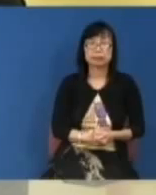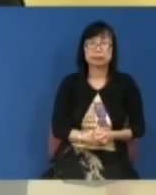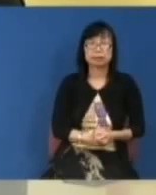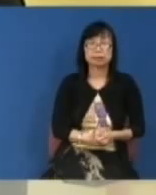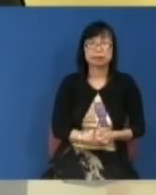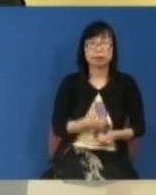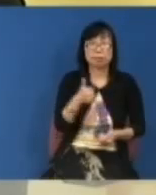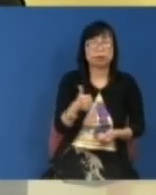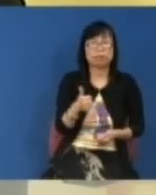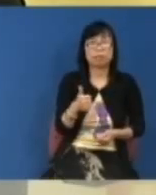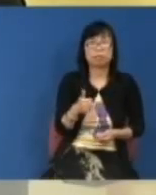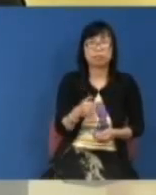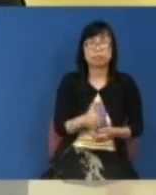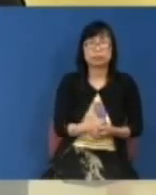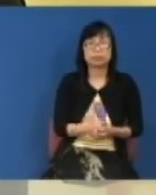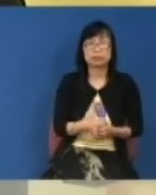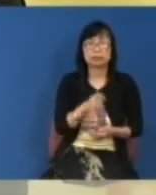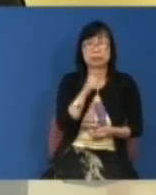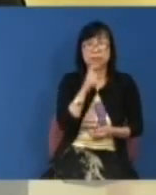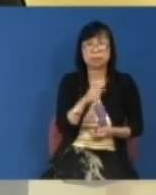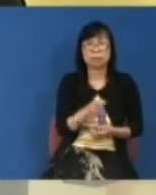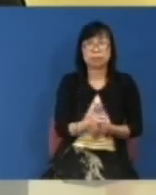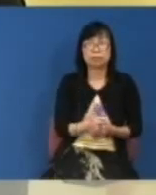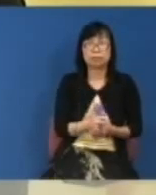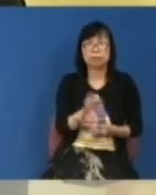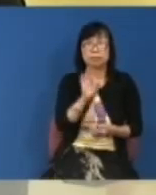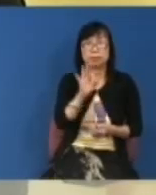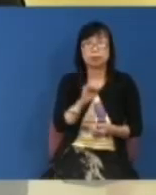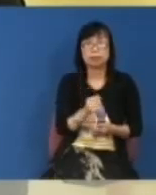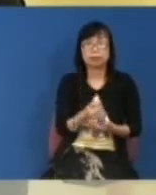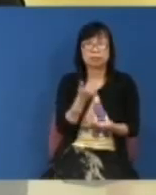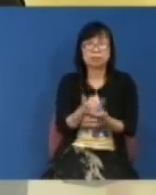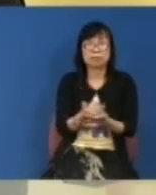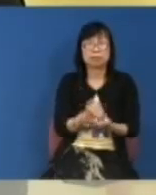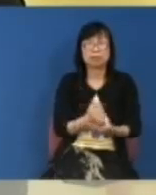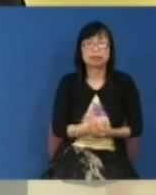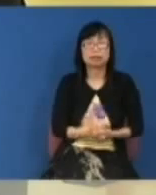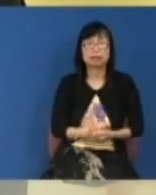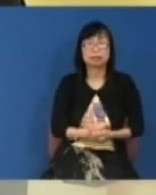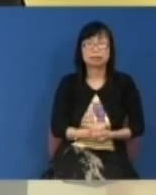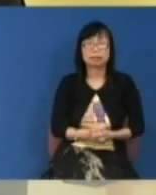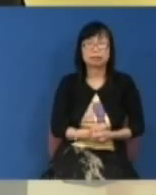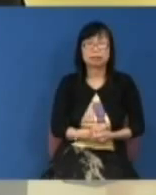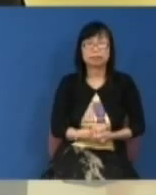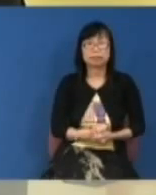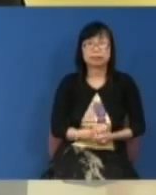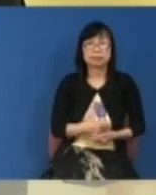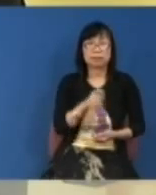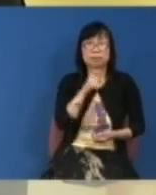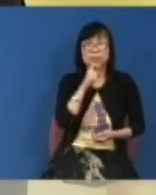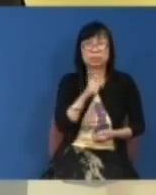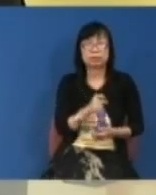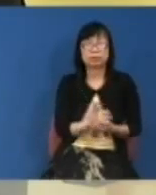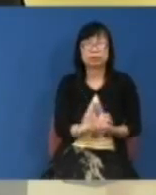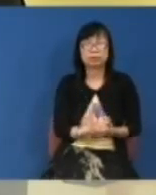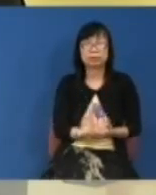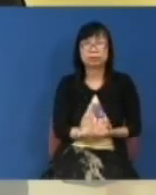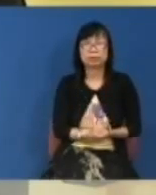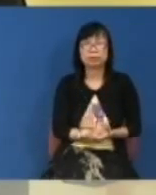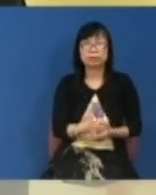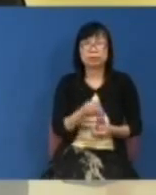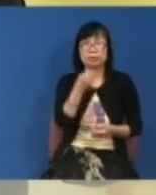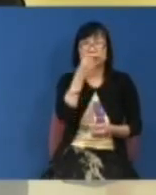就係話有串進咁，唔會有死月有個死胡同。咁為咗香港